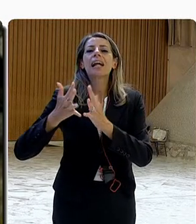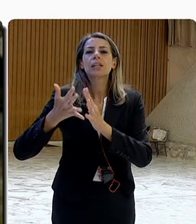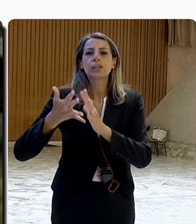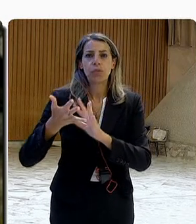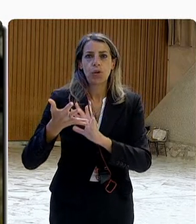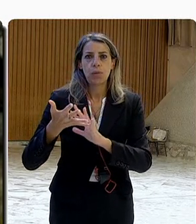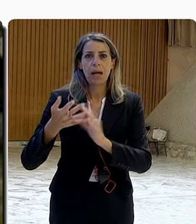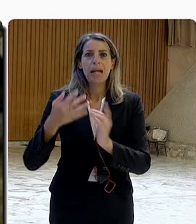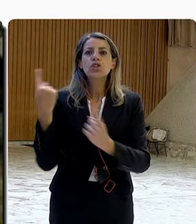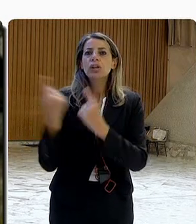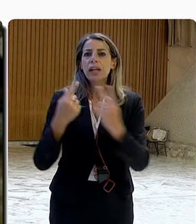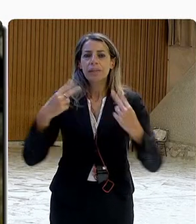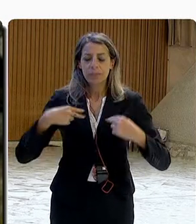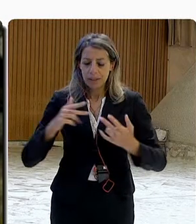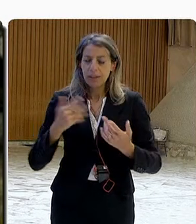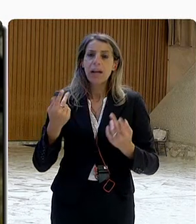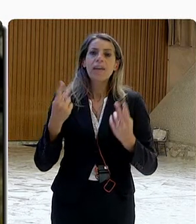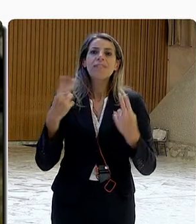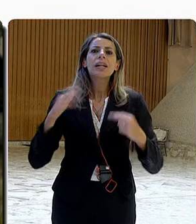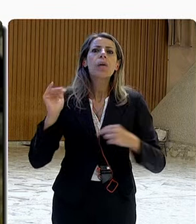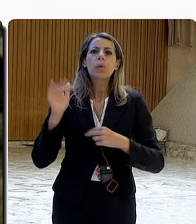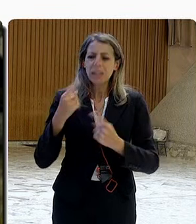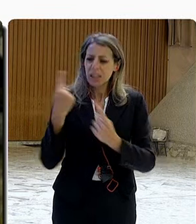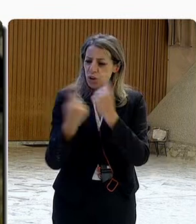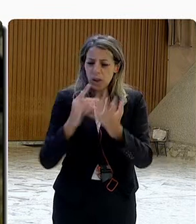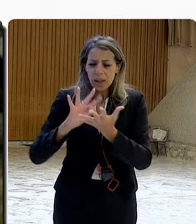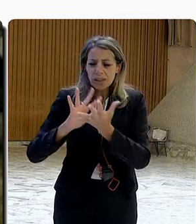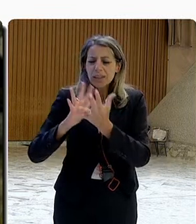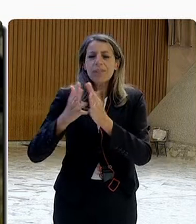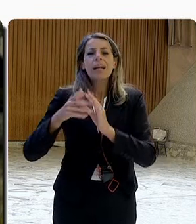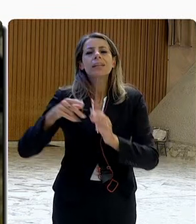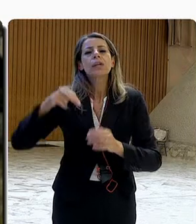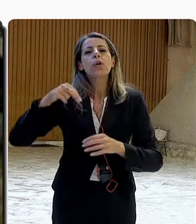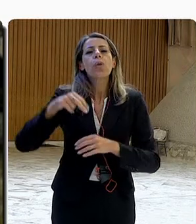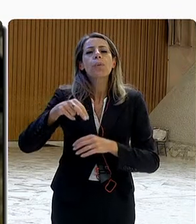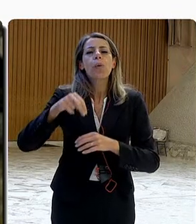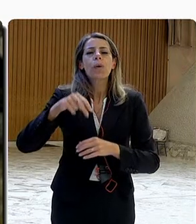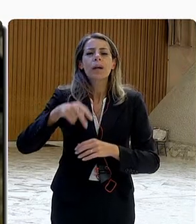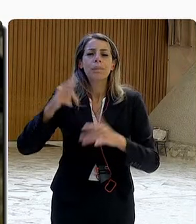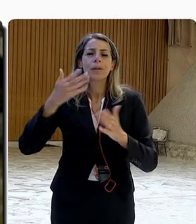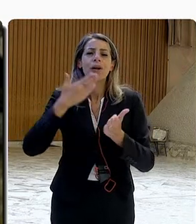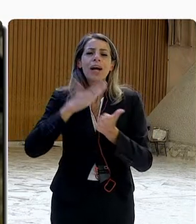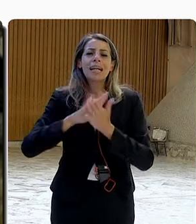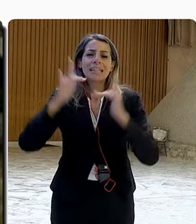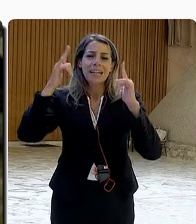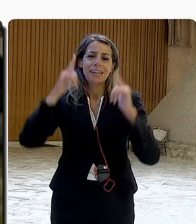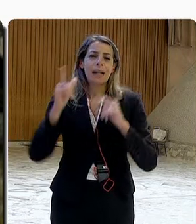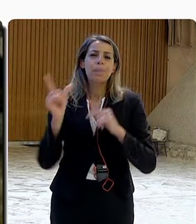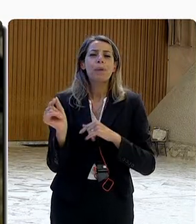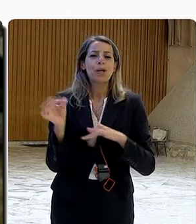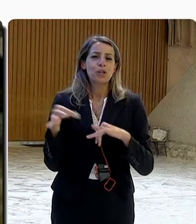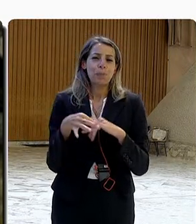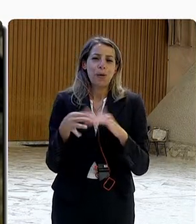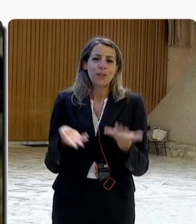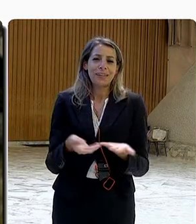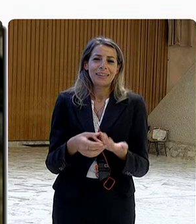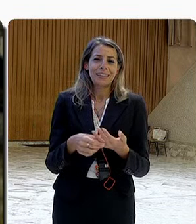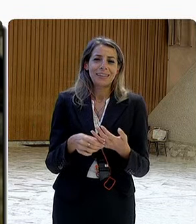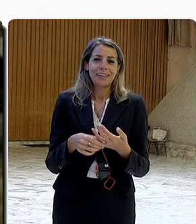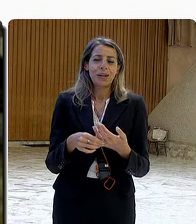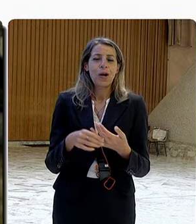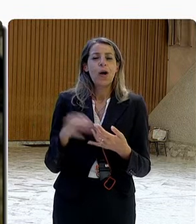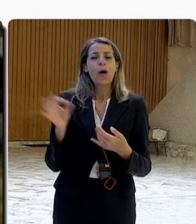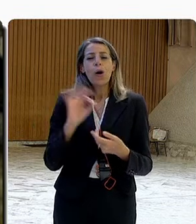le circostanze della vita quotidiana in un cammino di santità per le spose, per ciascun